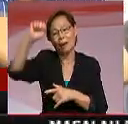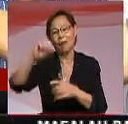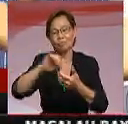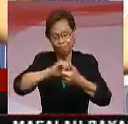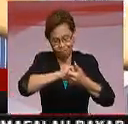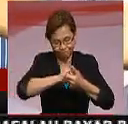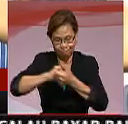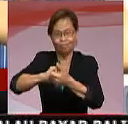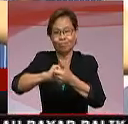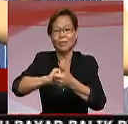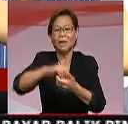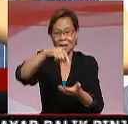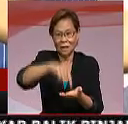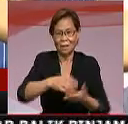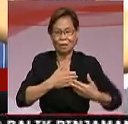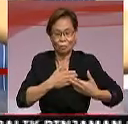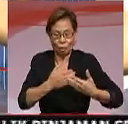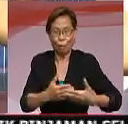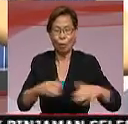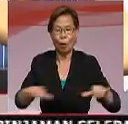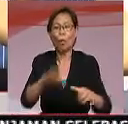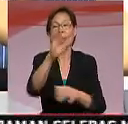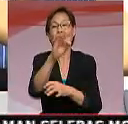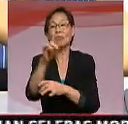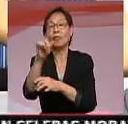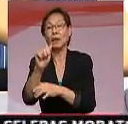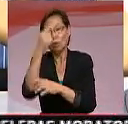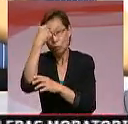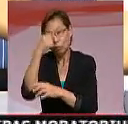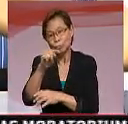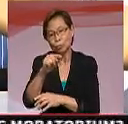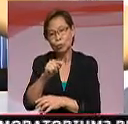antara komitmen yang telah dilaksanakan oleh pihak Felda bagi